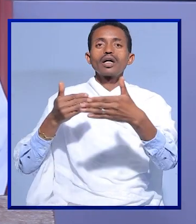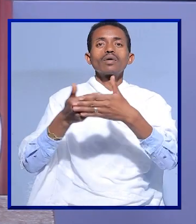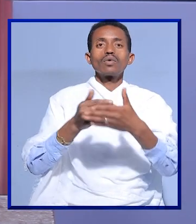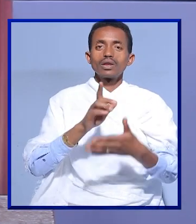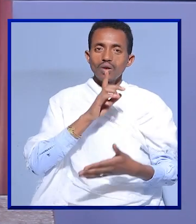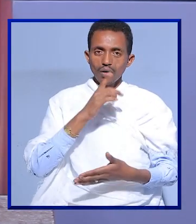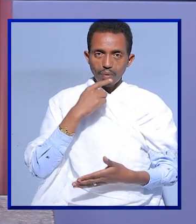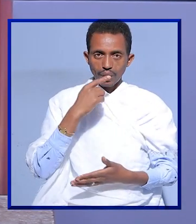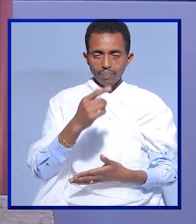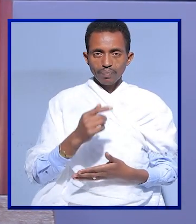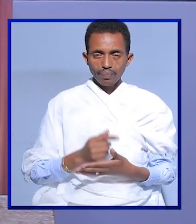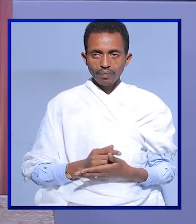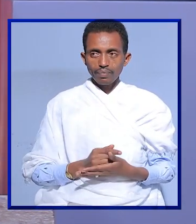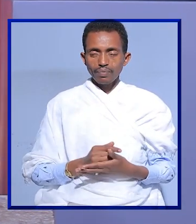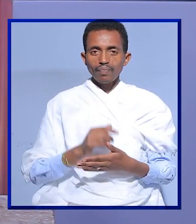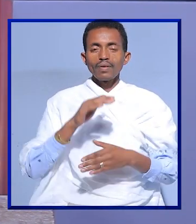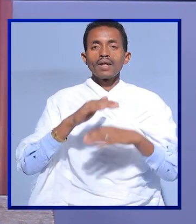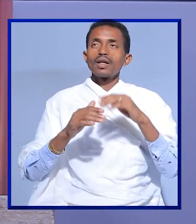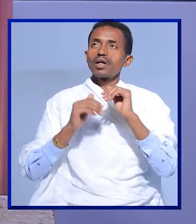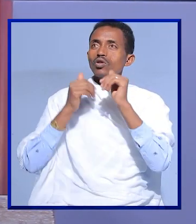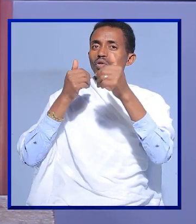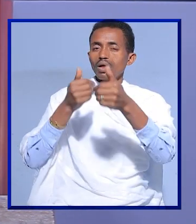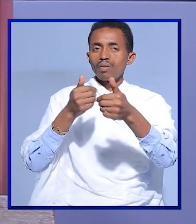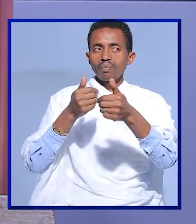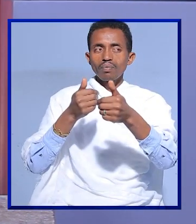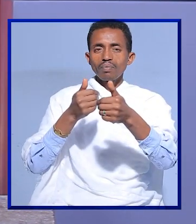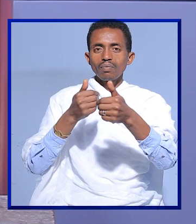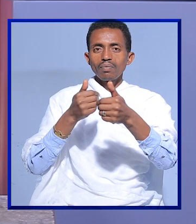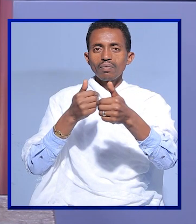ነው። የእጅ መንሻ